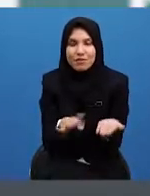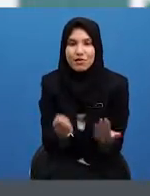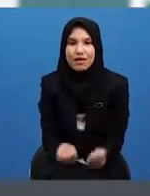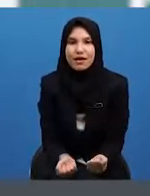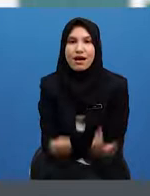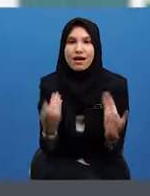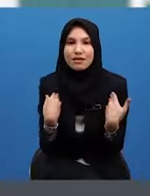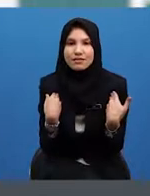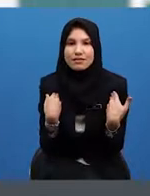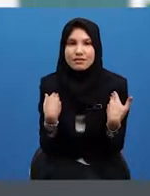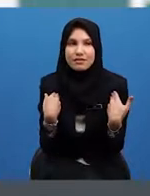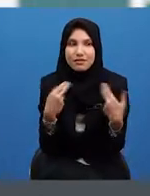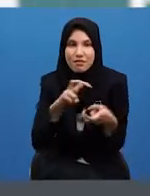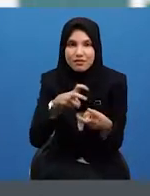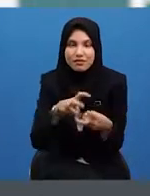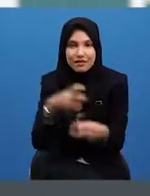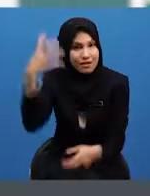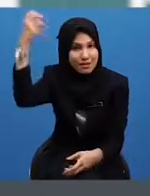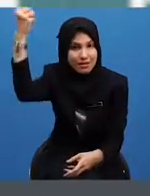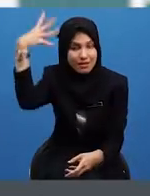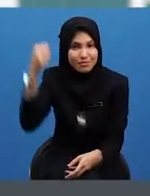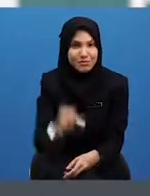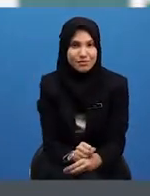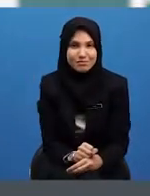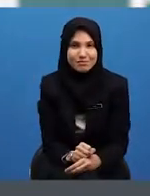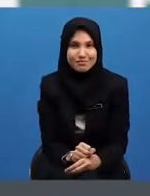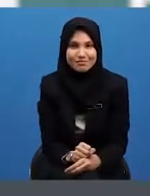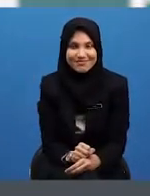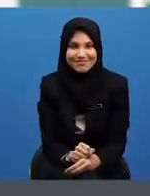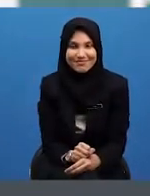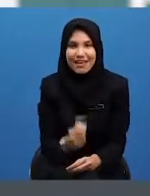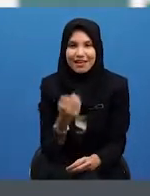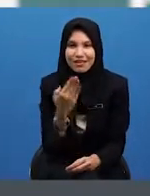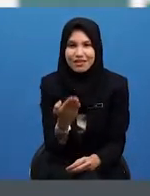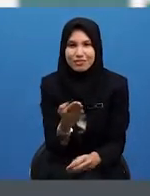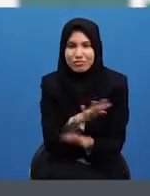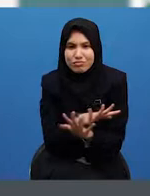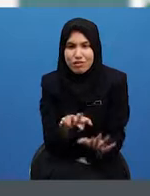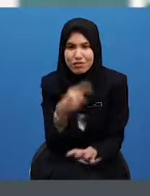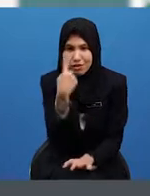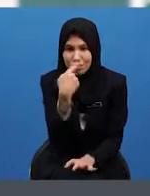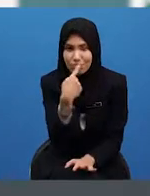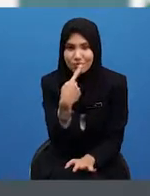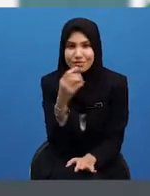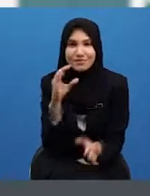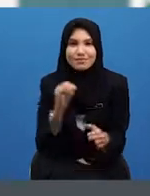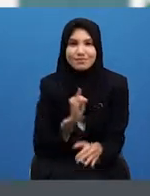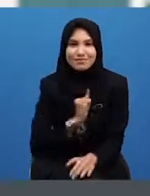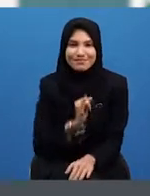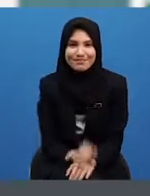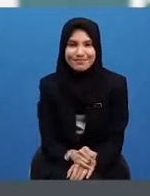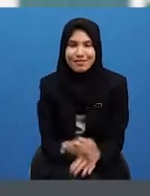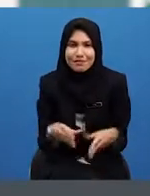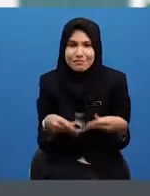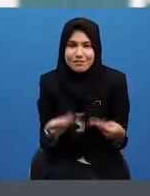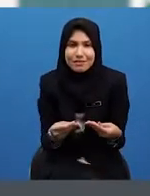lampu akan nya ada kamu tidak dapat tengok mengecek gua mesen menu cek